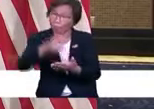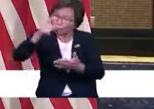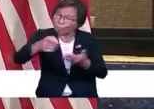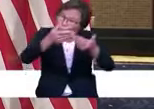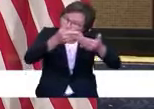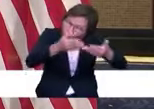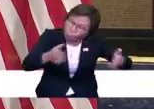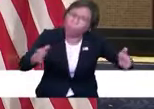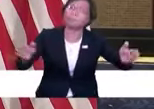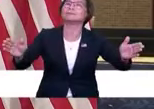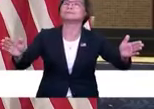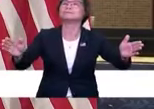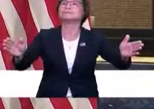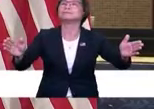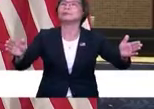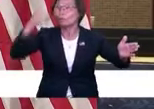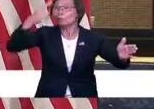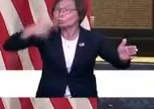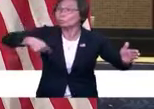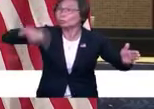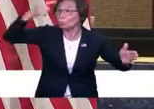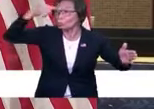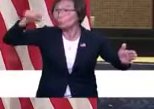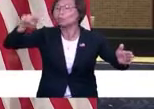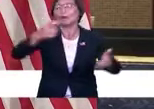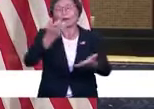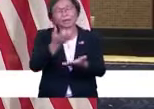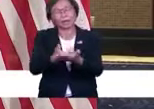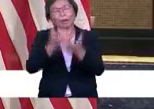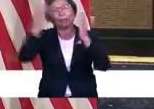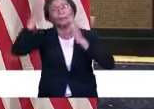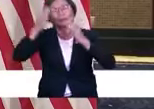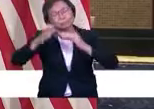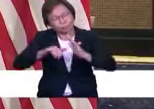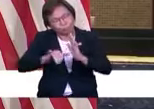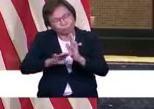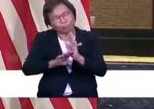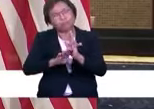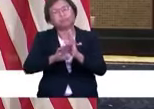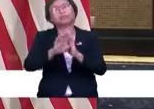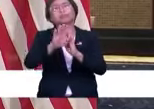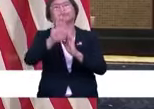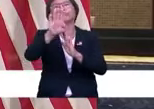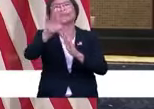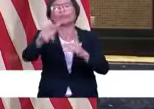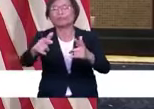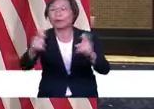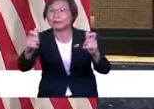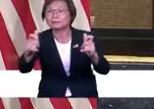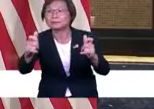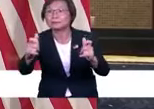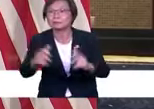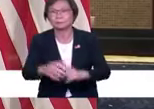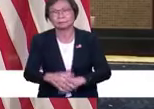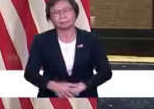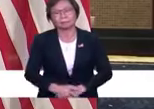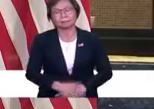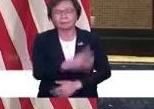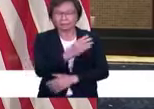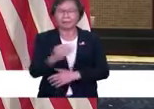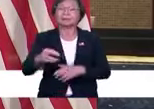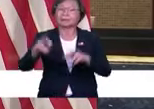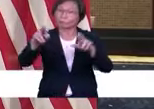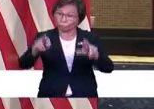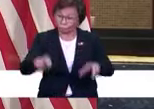semula untuk kita pastikan economy negara kita dapat pulih dengan segera dan